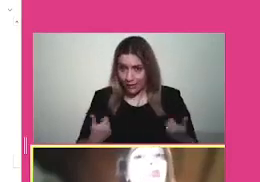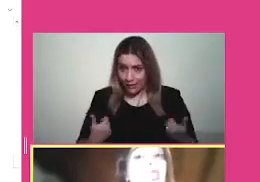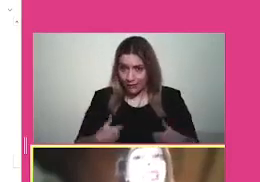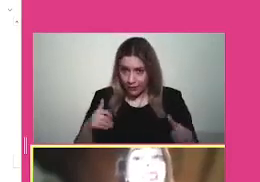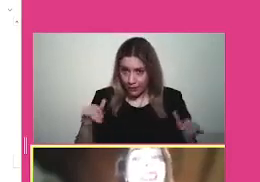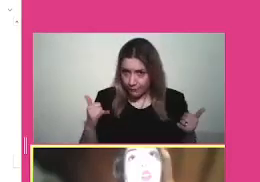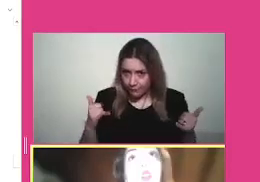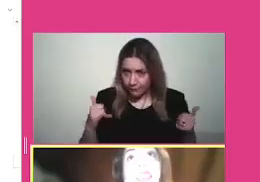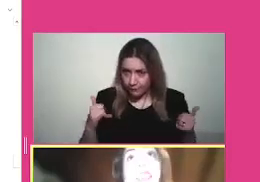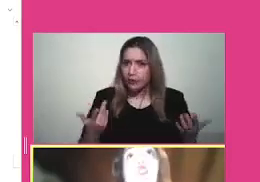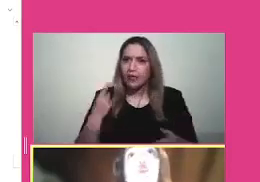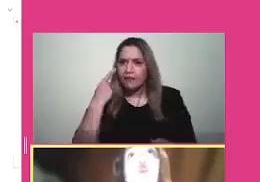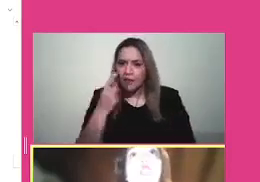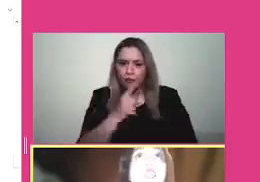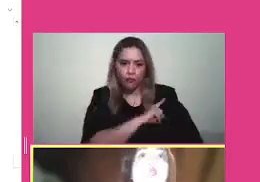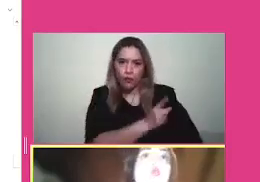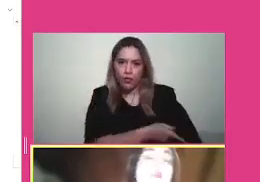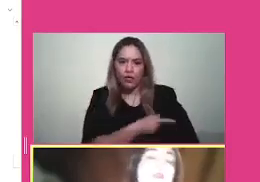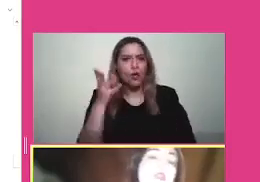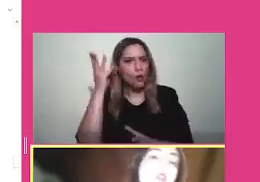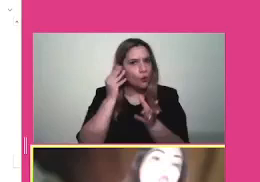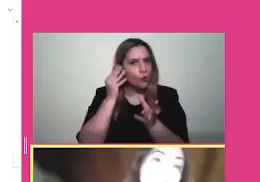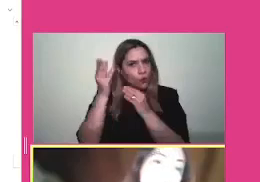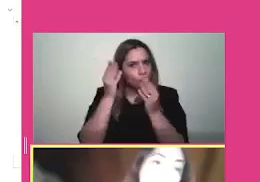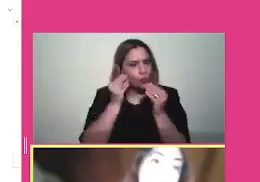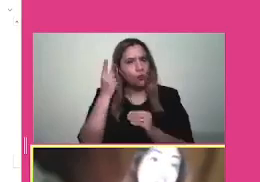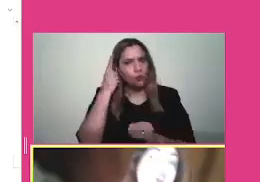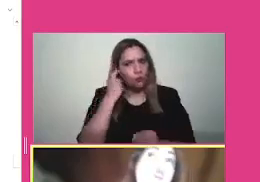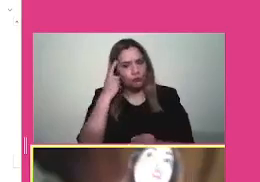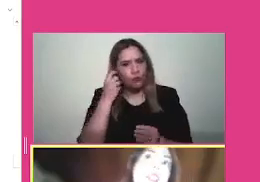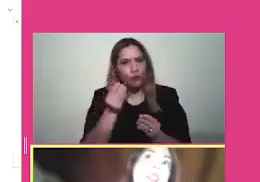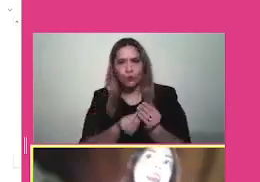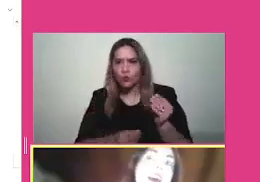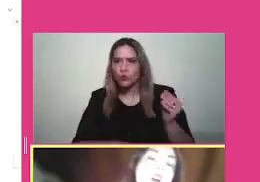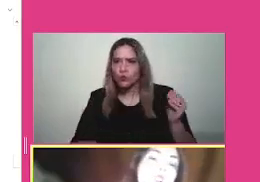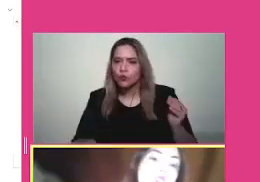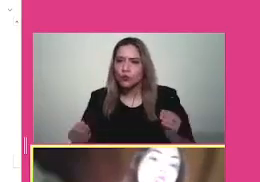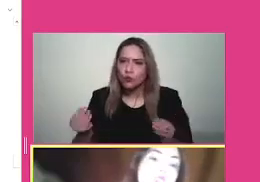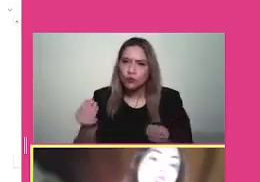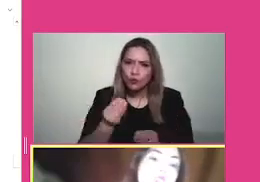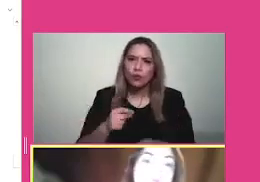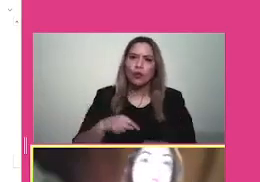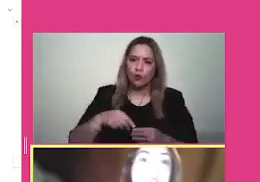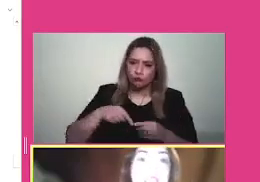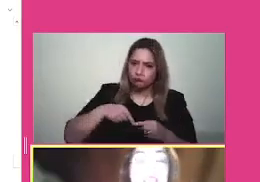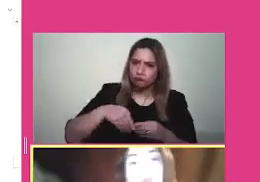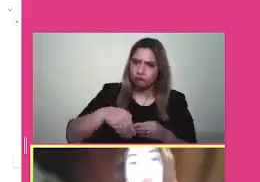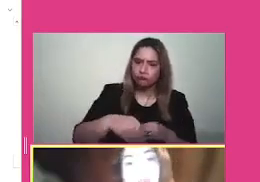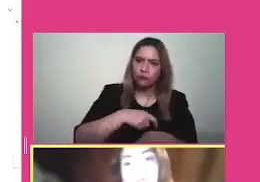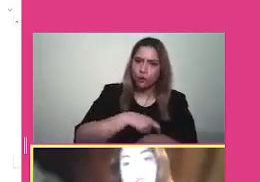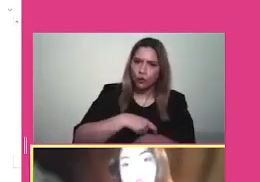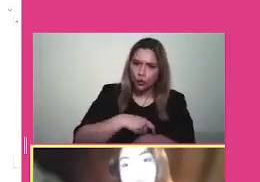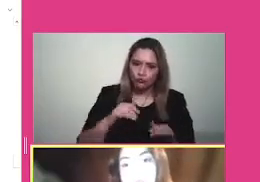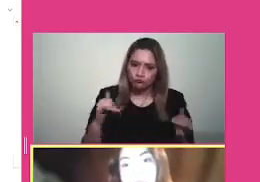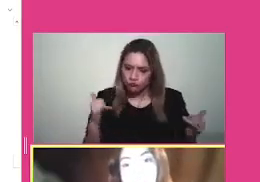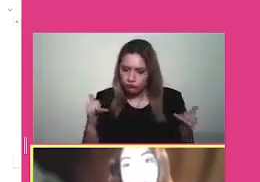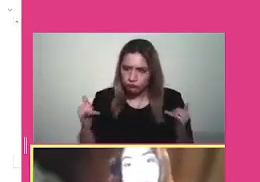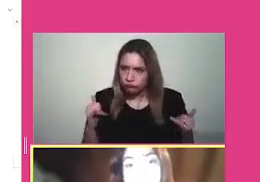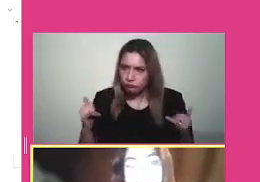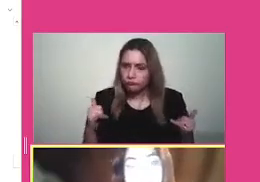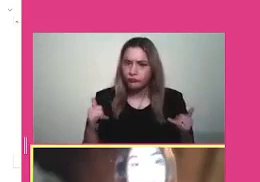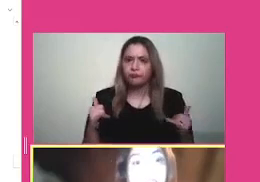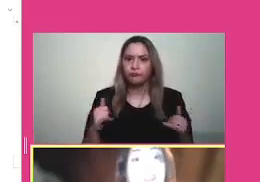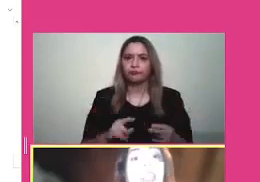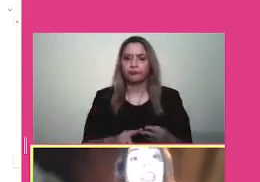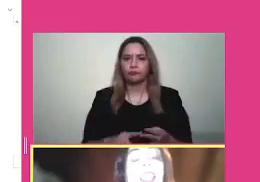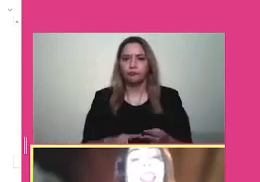βλέπουμε ότι ενισχύονται και οι γνωστικές τους επιδόσεις όσο περνά ο χρόνος που παίζουν